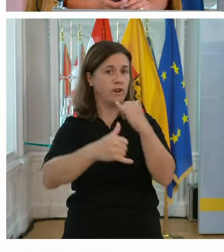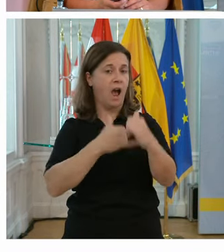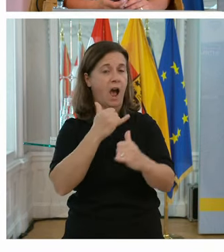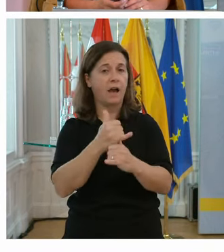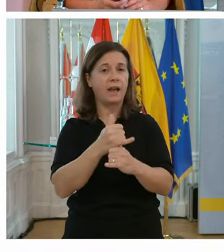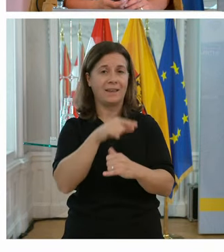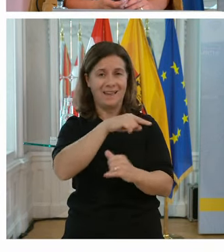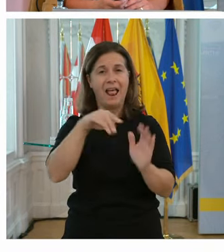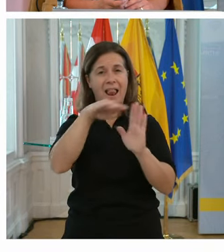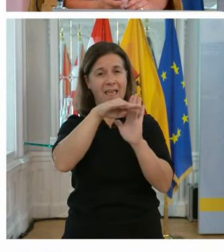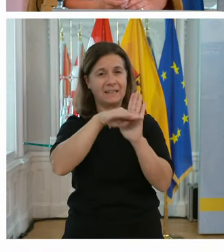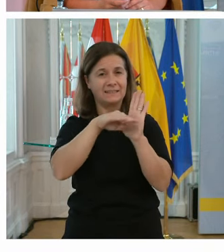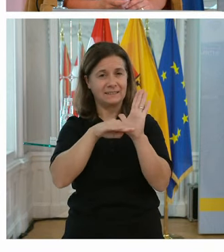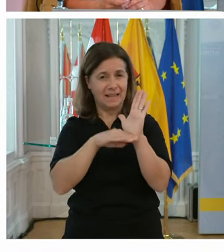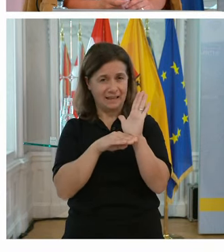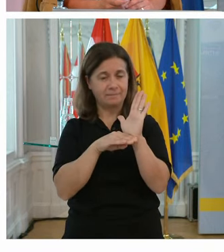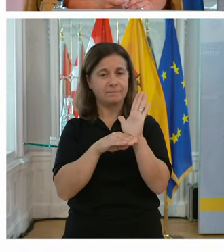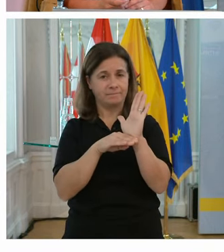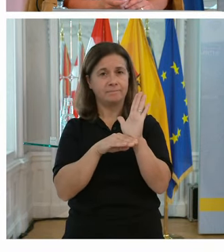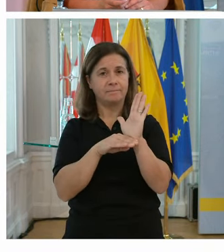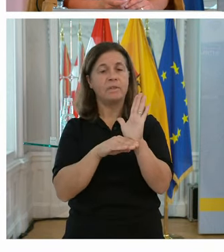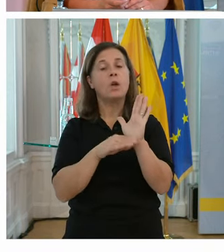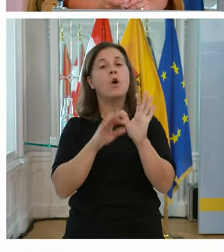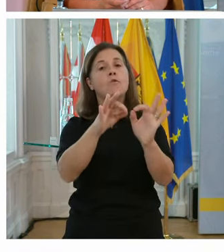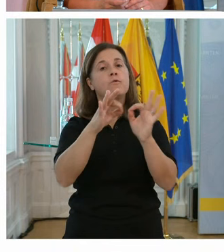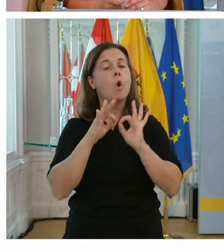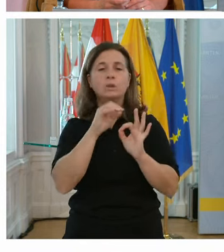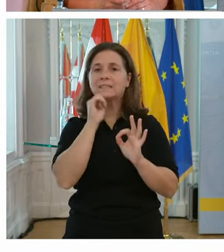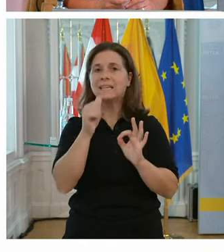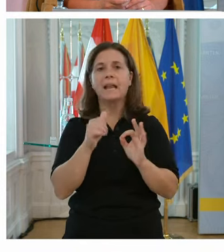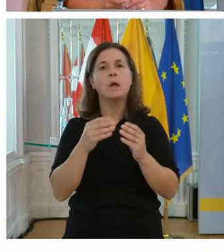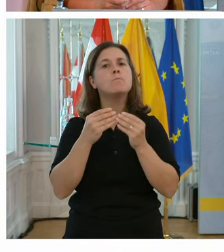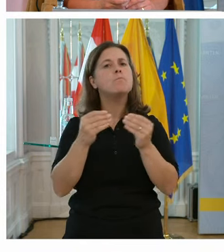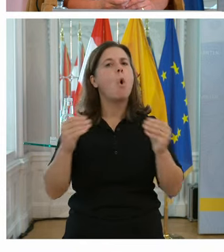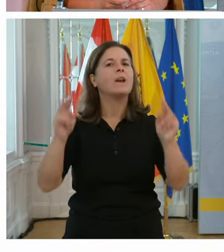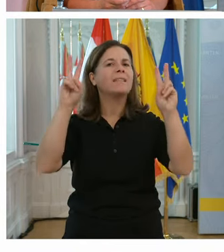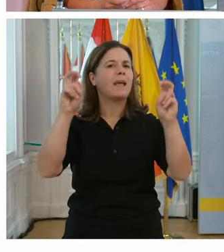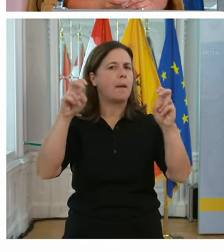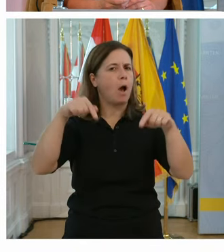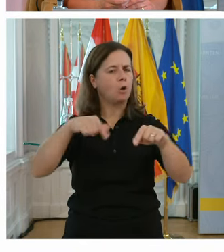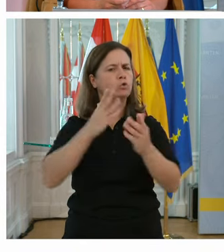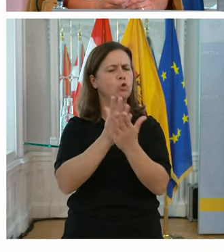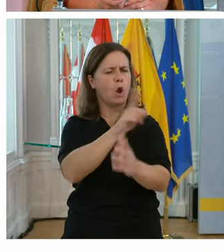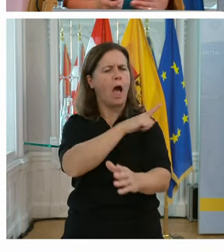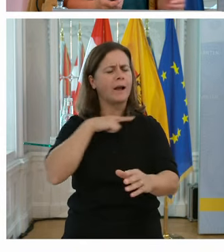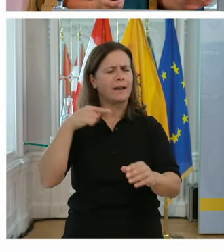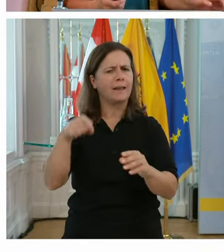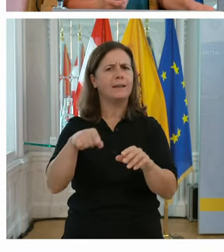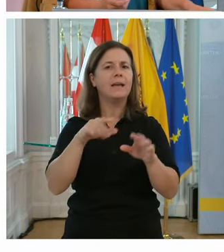Jones Sustainability Index. Für uns ist das kein Modethema. Wir gehören zu den